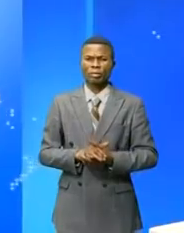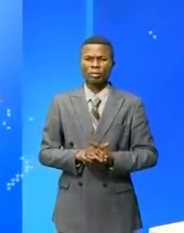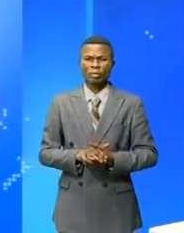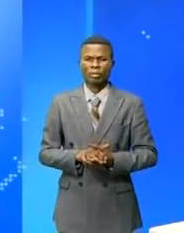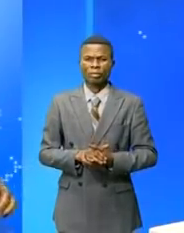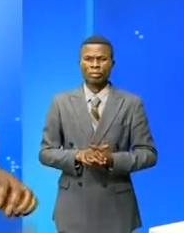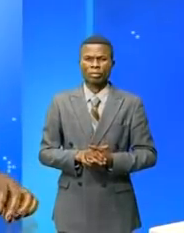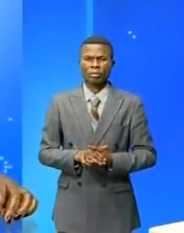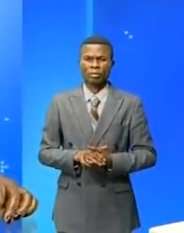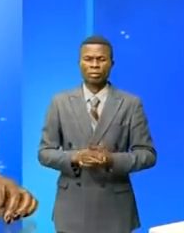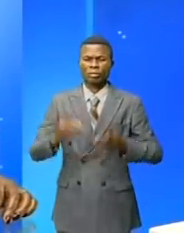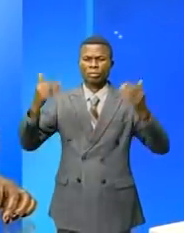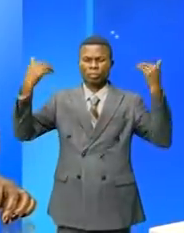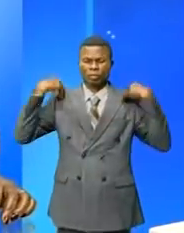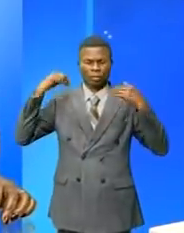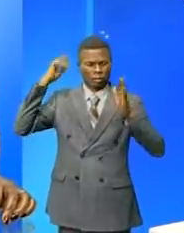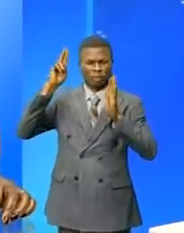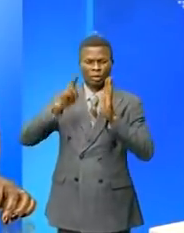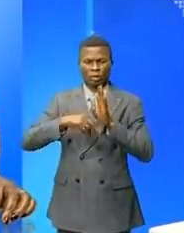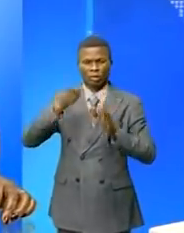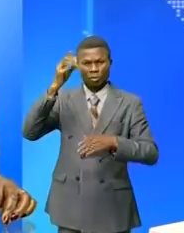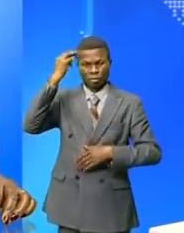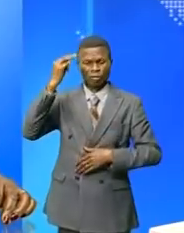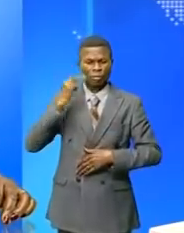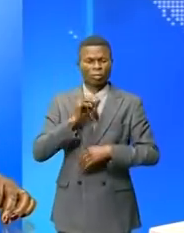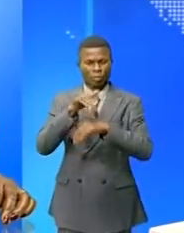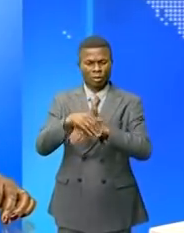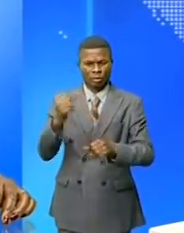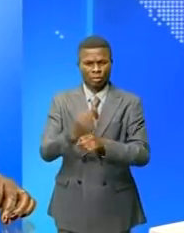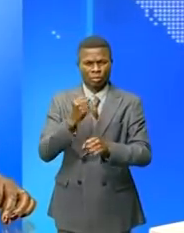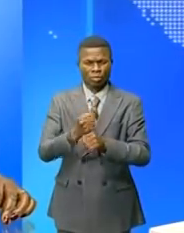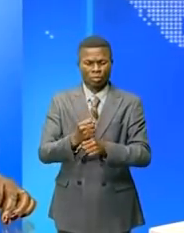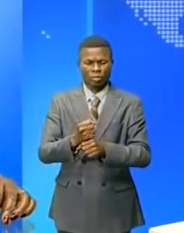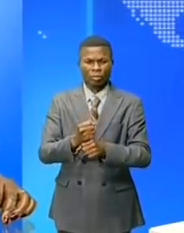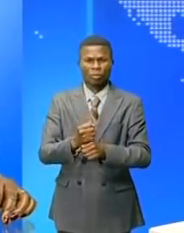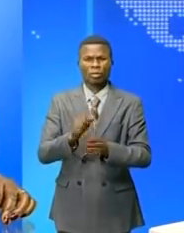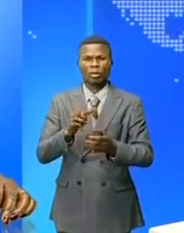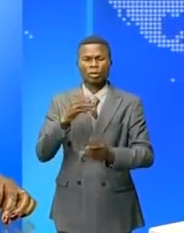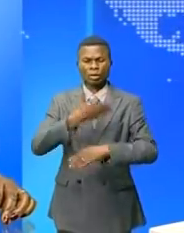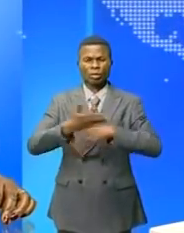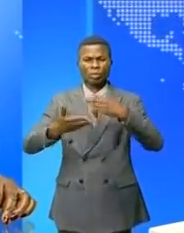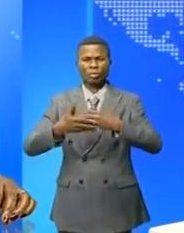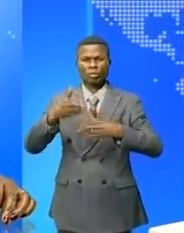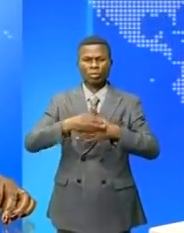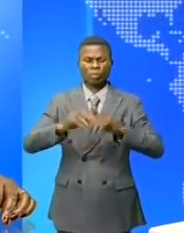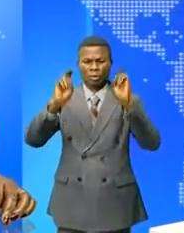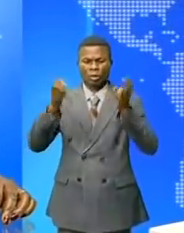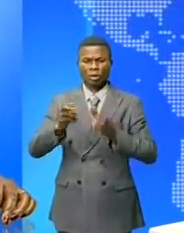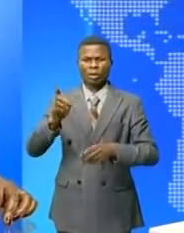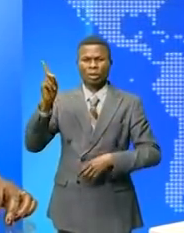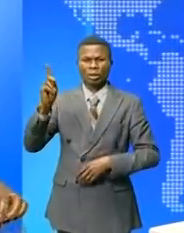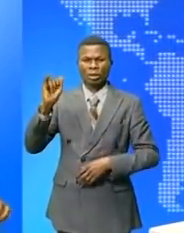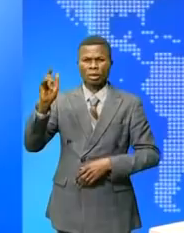le chef du gouvernement s'engage à est vrai pour la concrétisation de la construction de la cité kitoko à